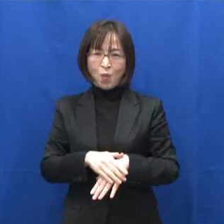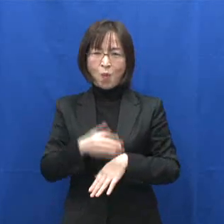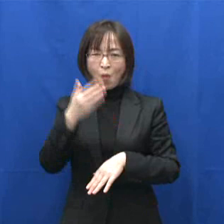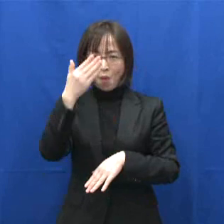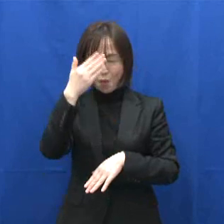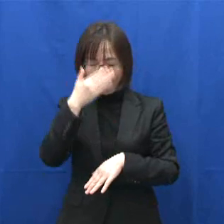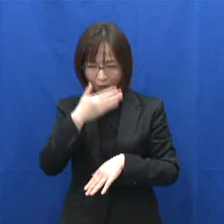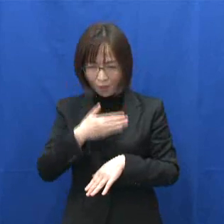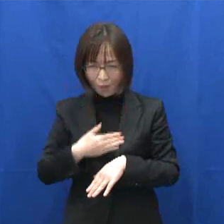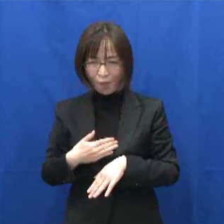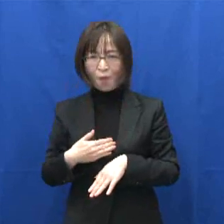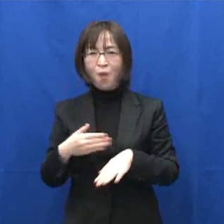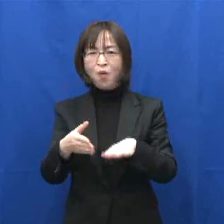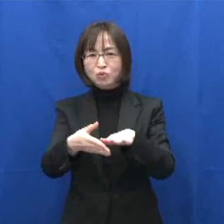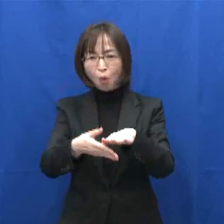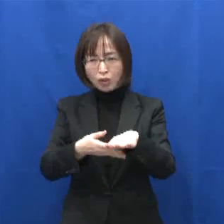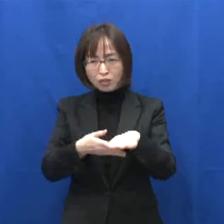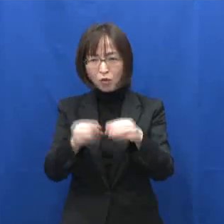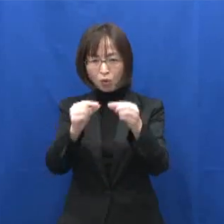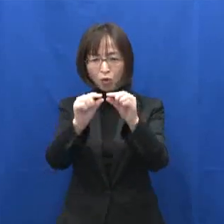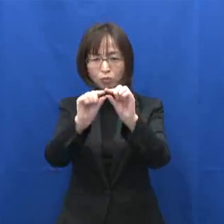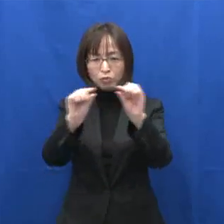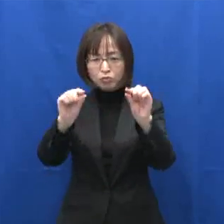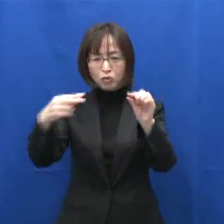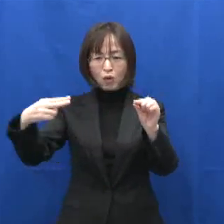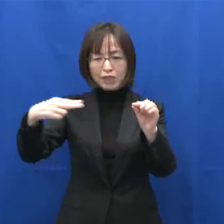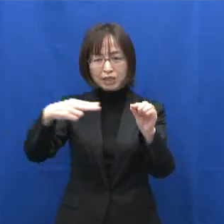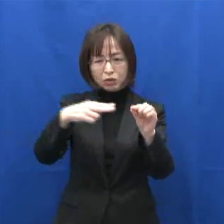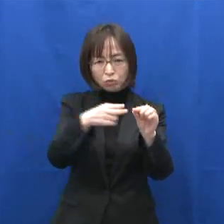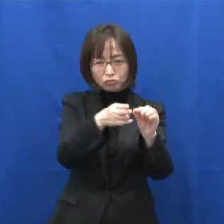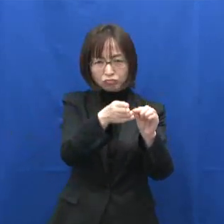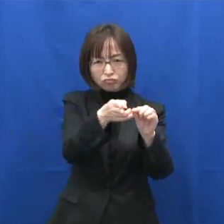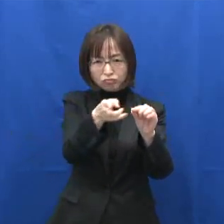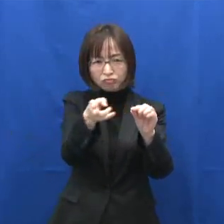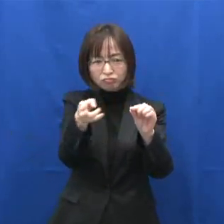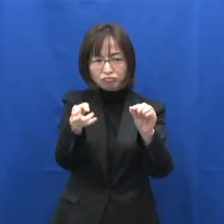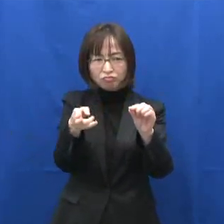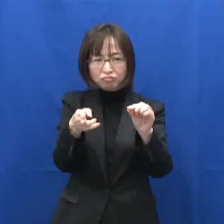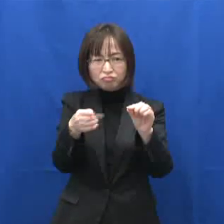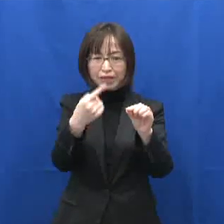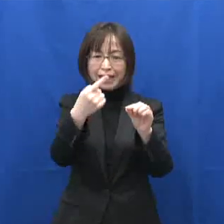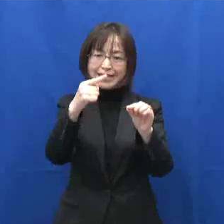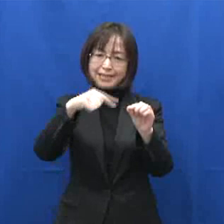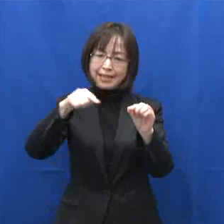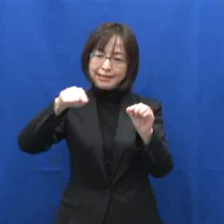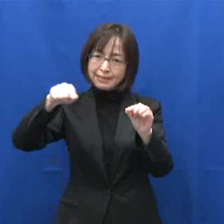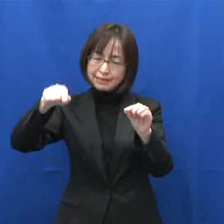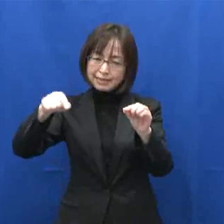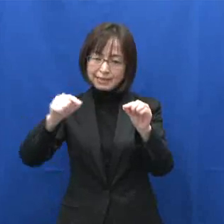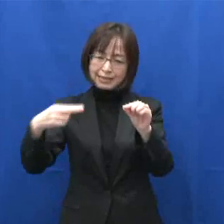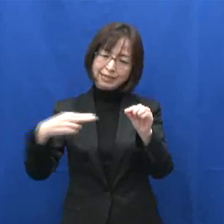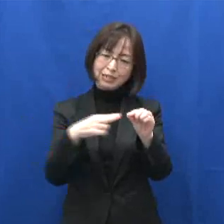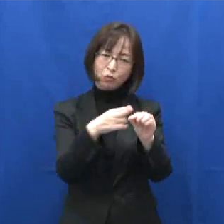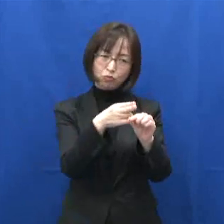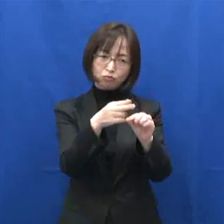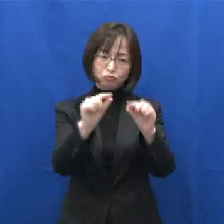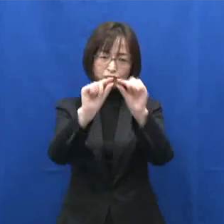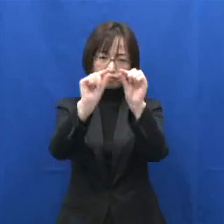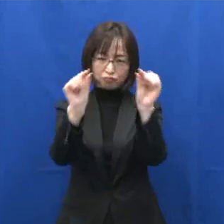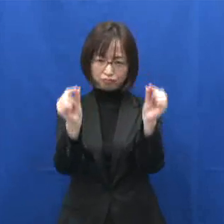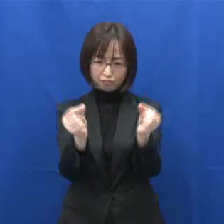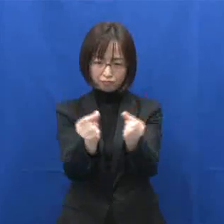ストッキングですか。 そうなんです。このね、部分を切り取りますと、ちょっと1センチぐらいね、切っていただきますと、こうくるくるっ